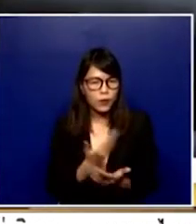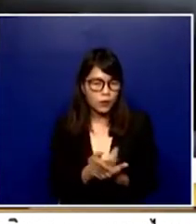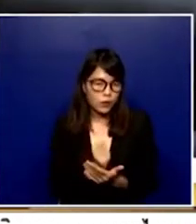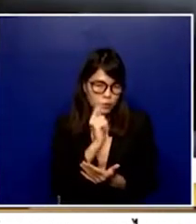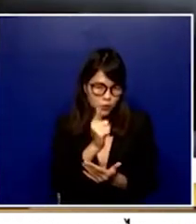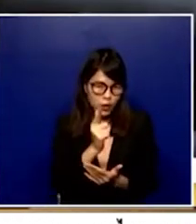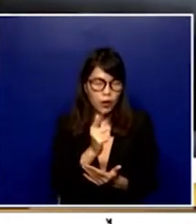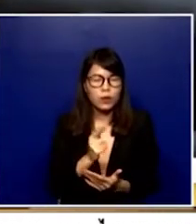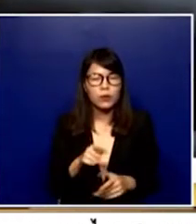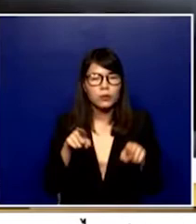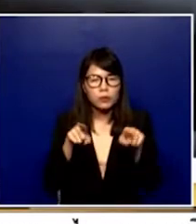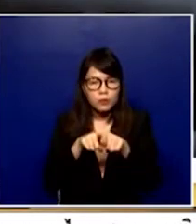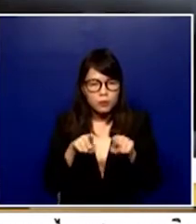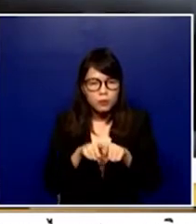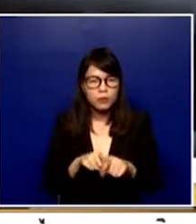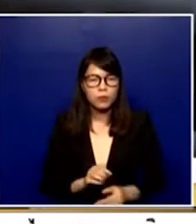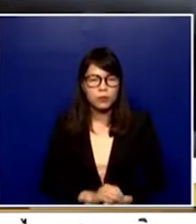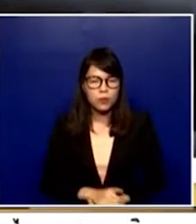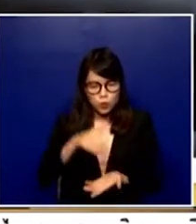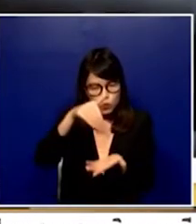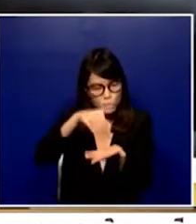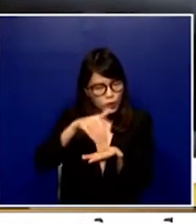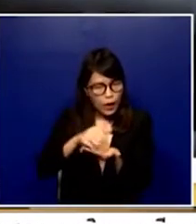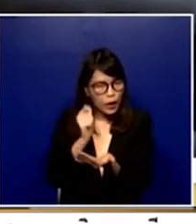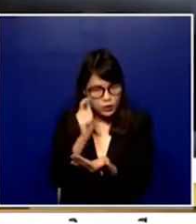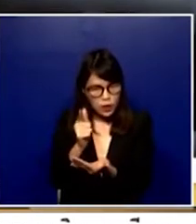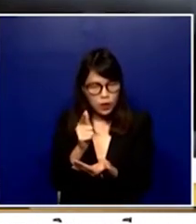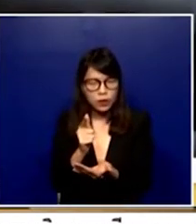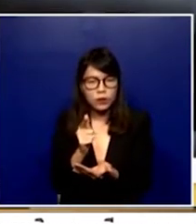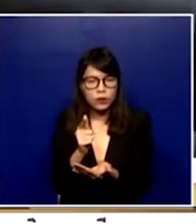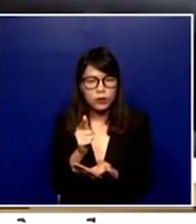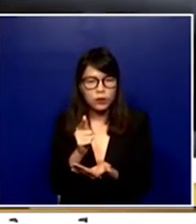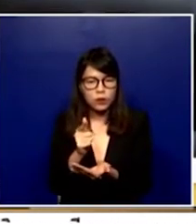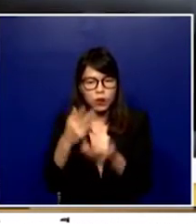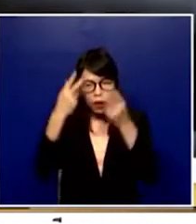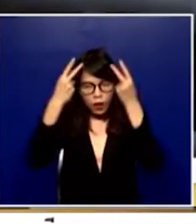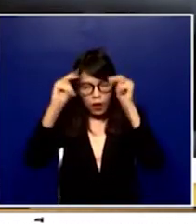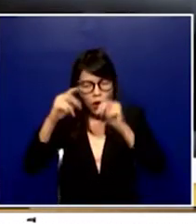ขาวไฟเองต้จ่ายค่าส่นกลางด้วยแล้ท่านเป็นใครคะ